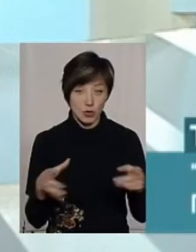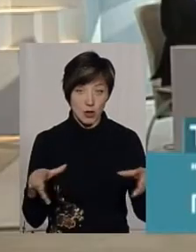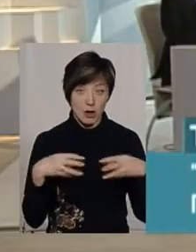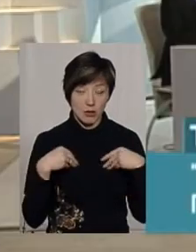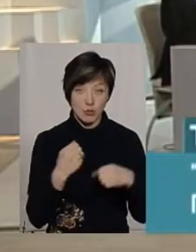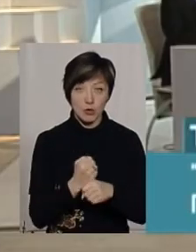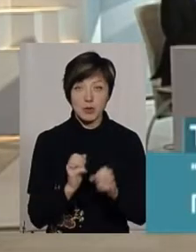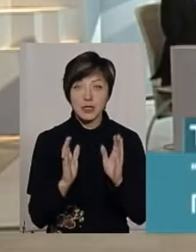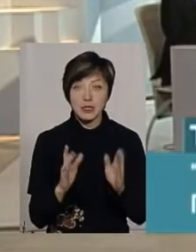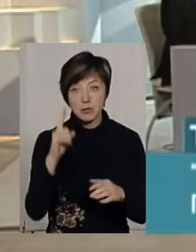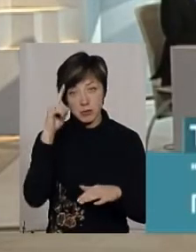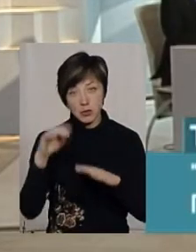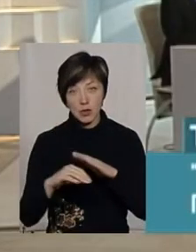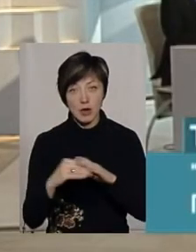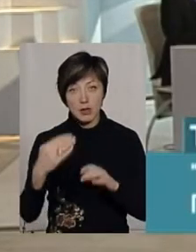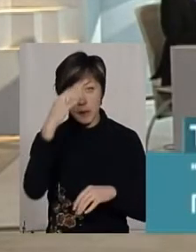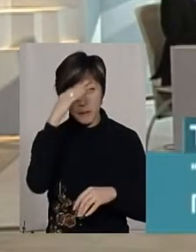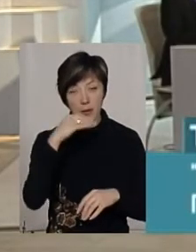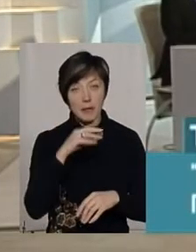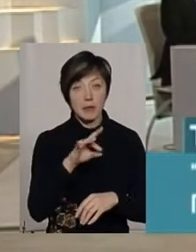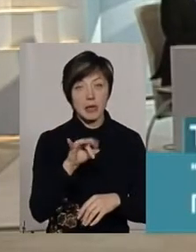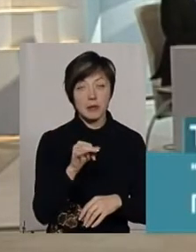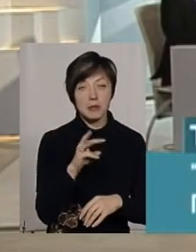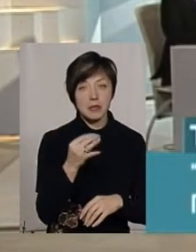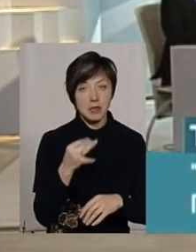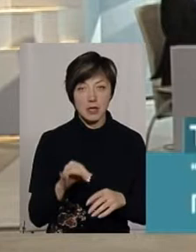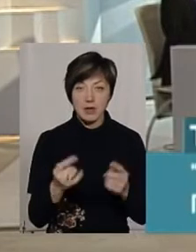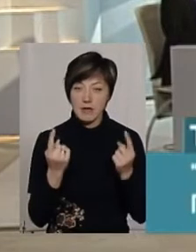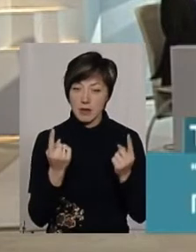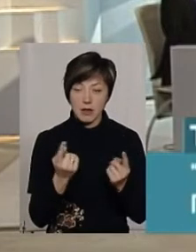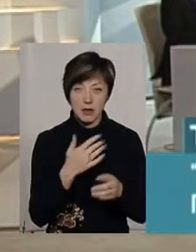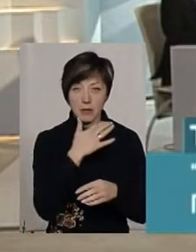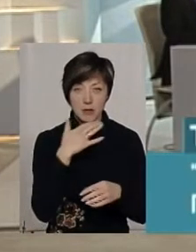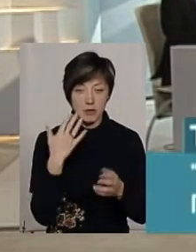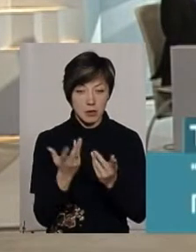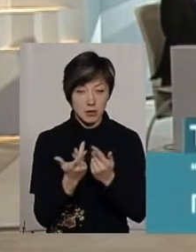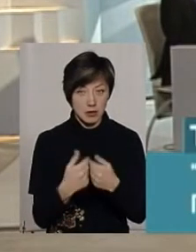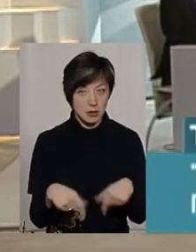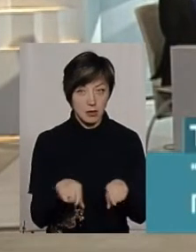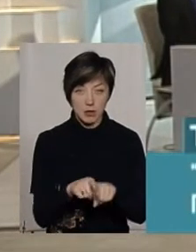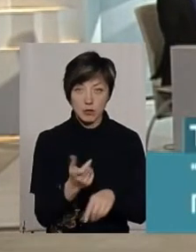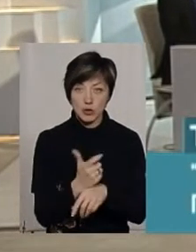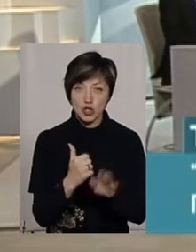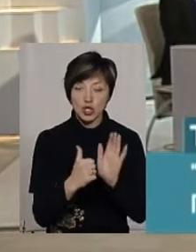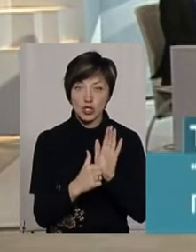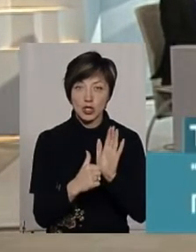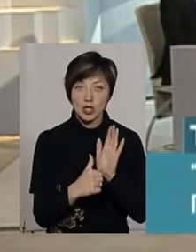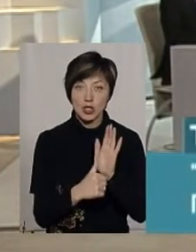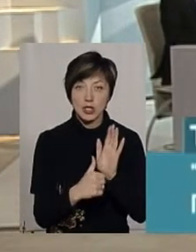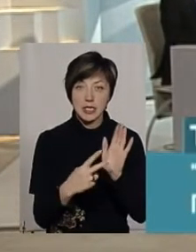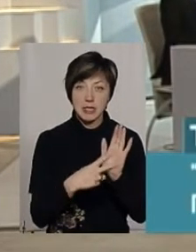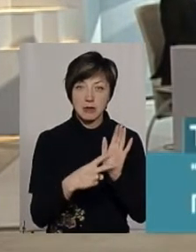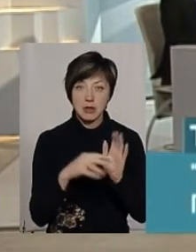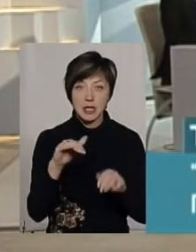робимо. Але тільки що вони підкоряються папі Римському. А це велика кількість також. Їх більше 6, десь до 7